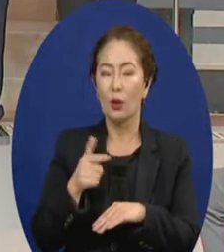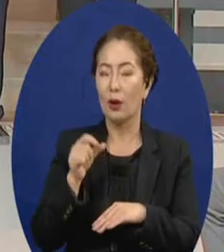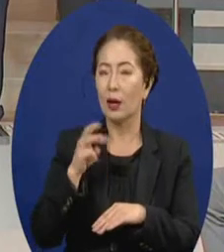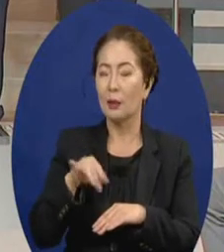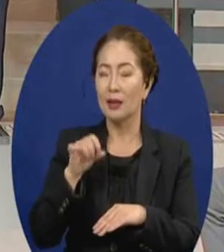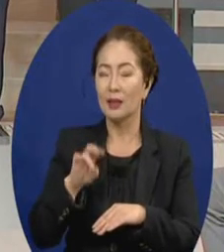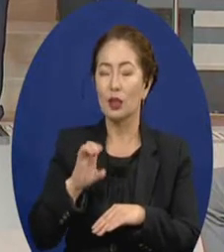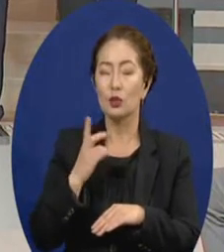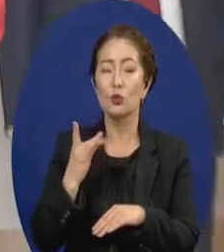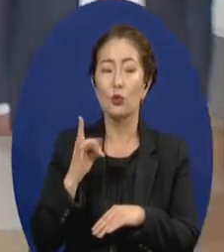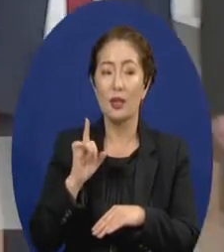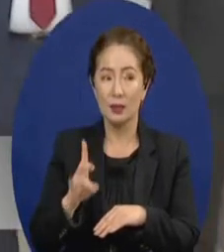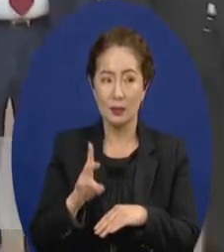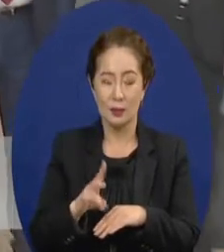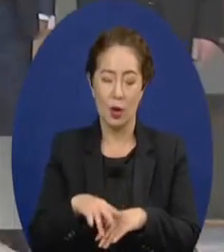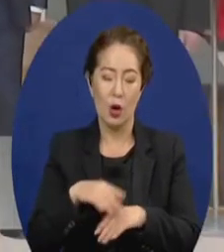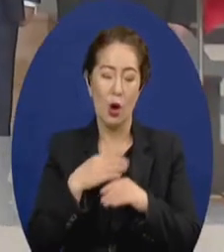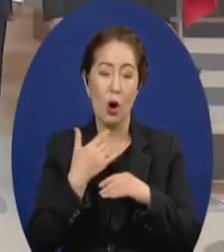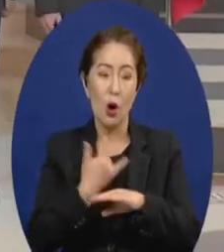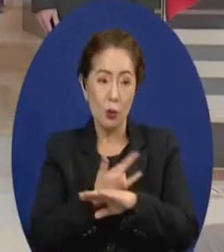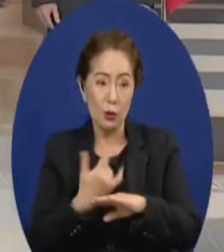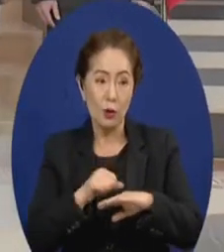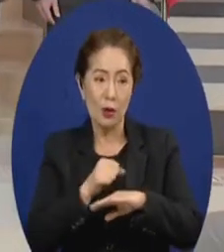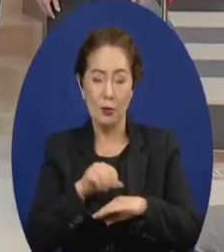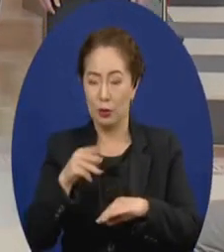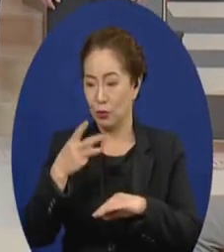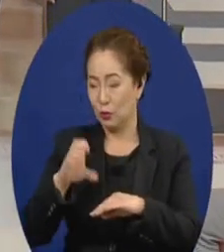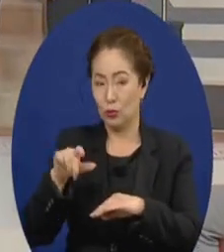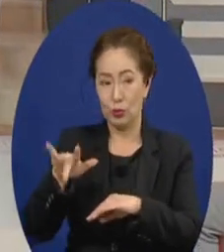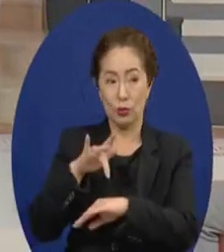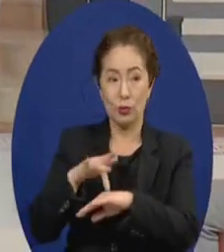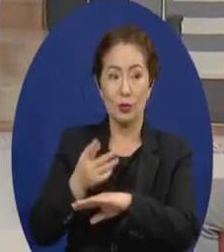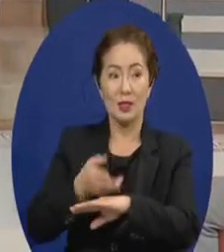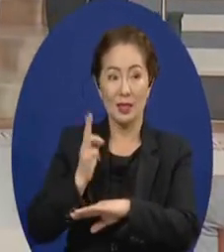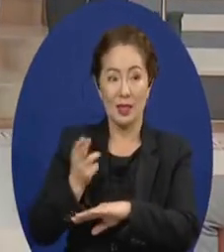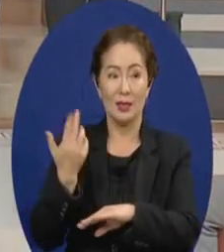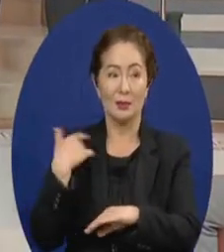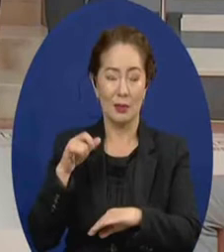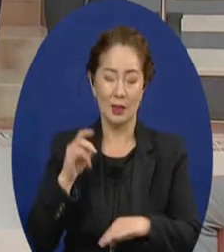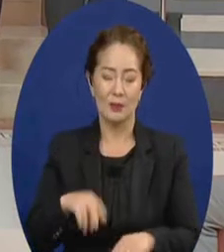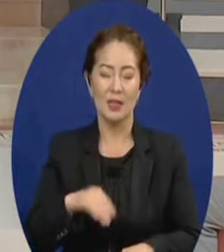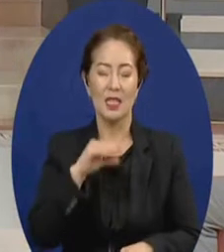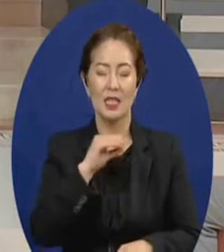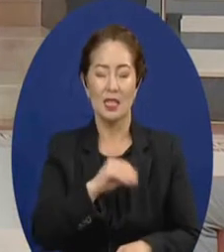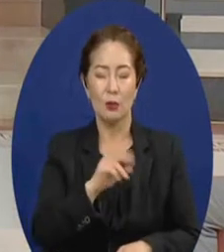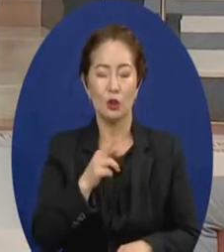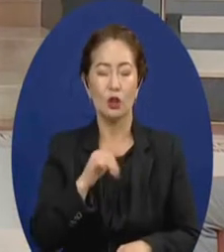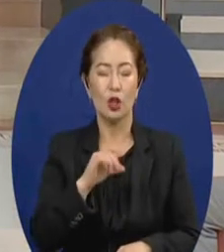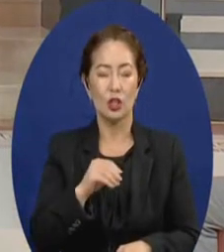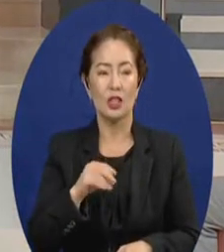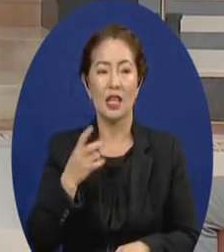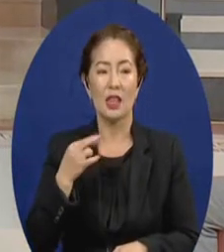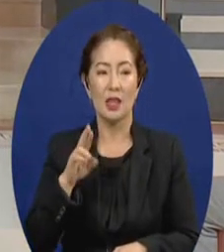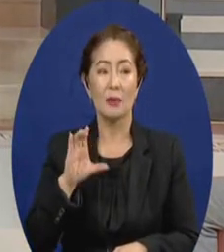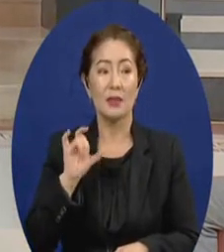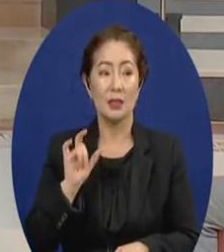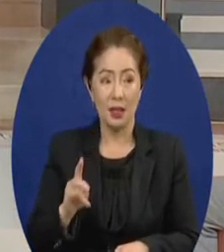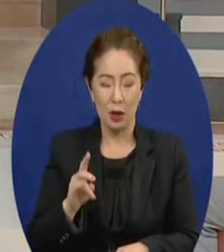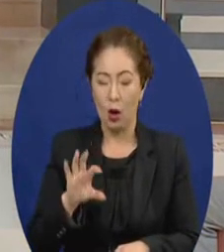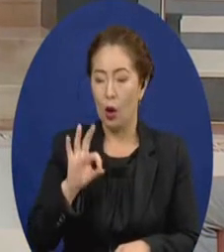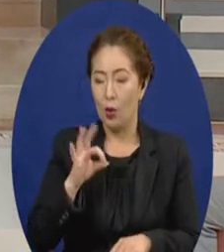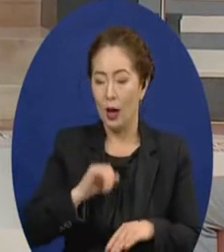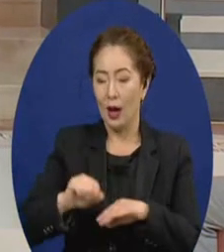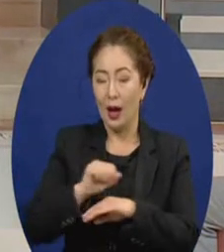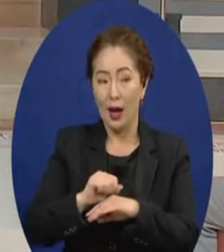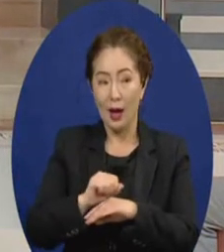Гунгаагийн Мандал Сүрэн, Өмнөгов аймгийн мэрэгжлийн сургуульд үйлдвэрлэлийн төвийн Захирал Асан Жамин Доржийн Нянсан, Өвөрхангай аймгийн